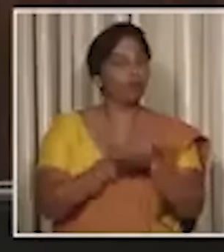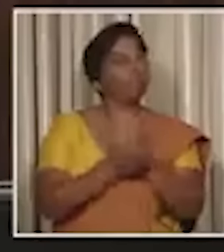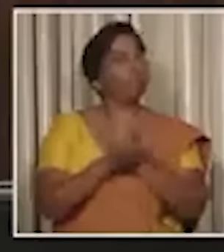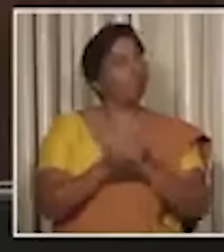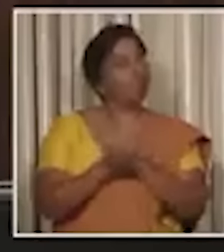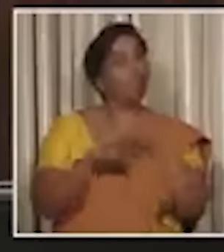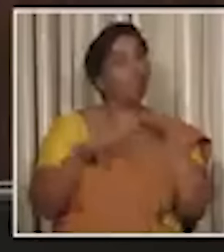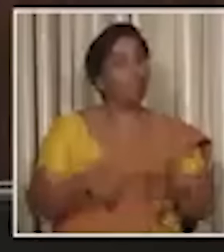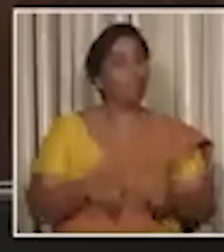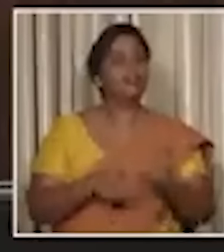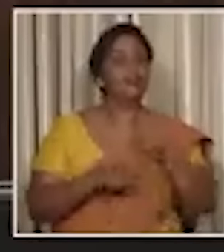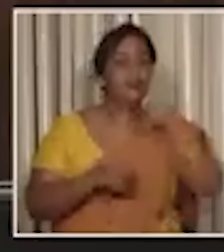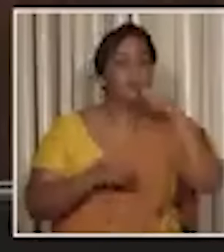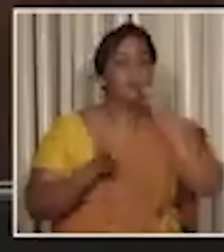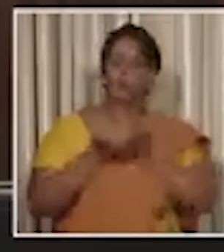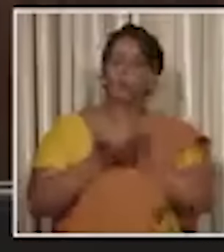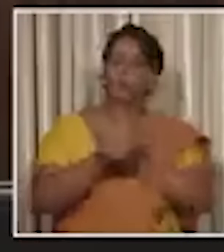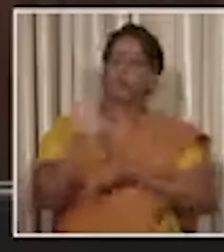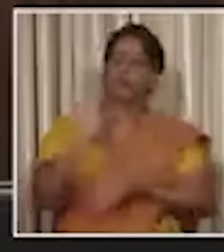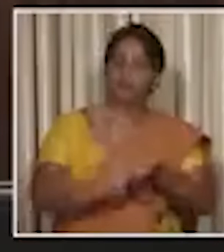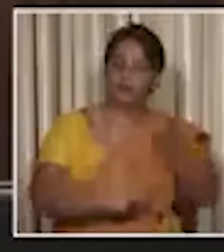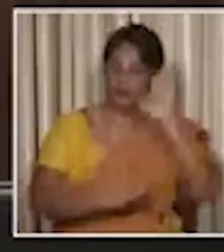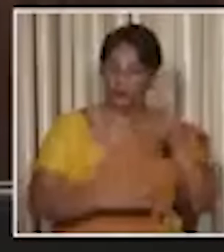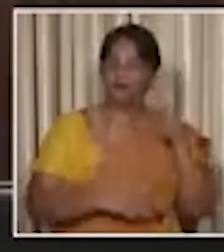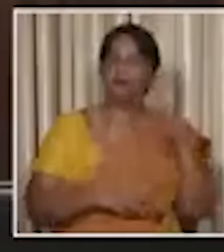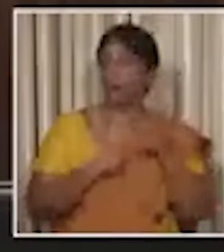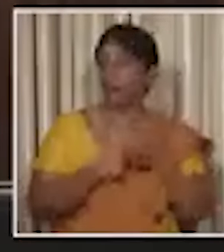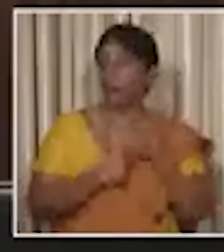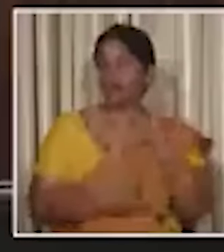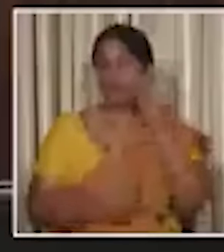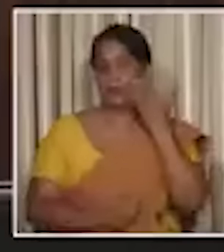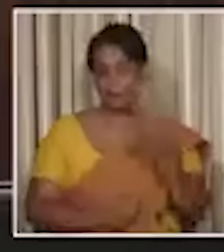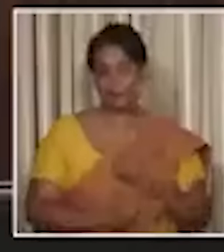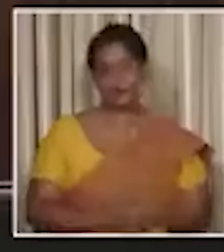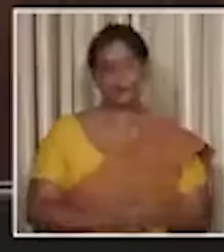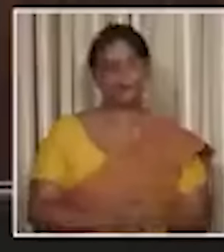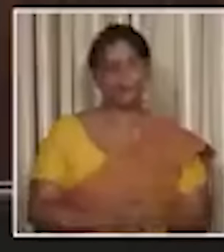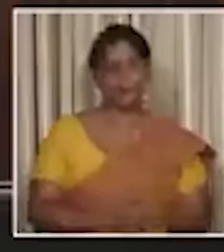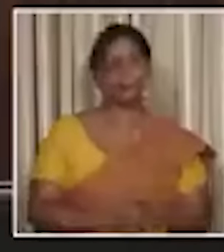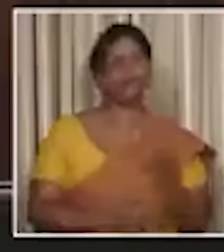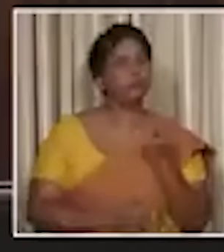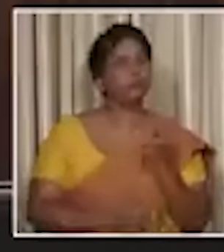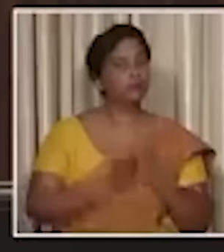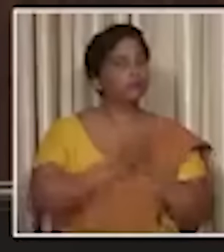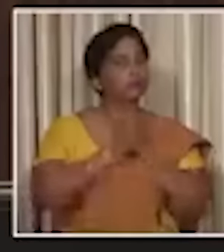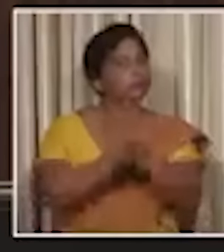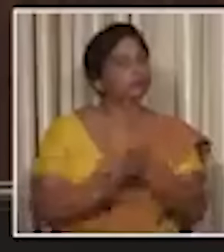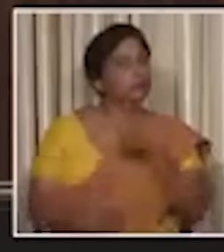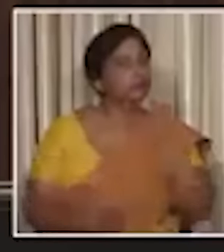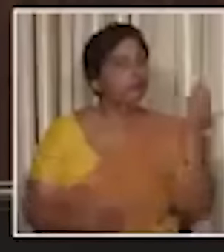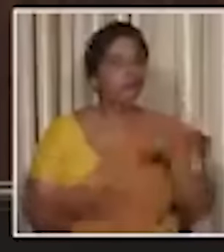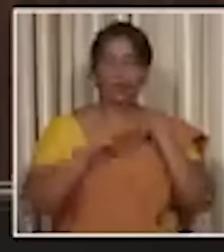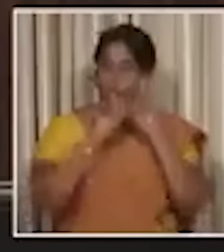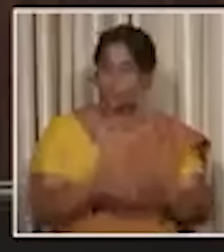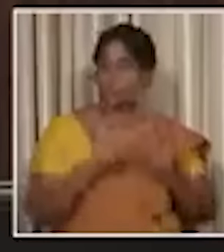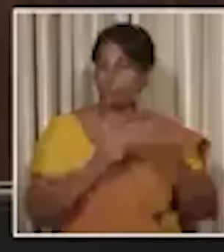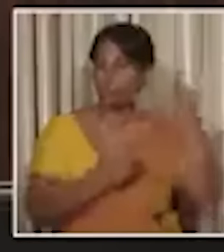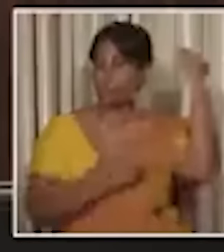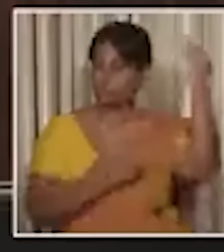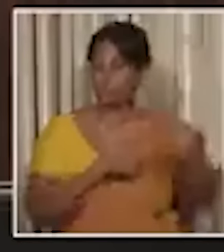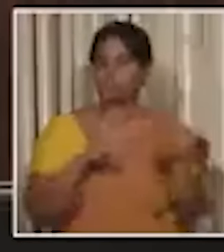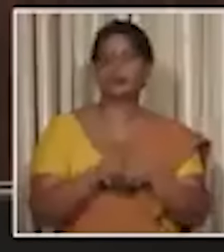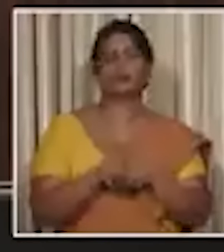நன்மை நட்பண்புகளை கொண்ட மற்றவர்களுடைய கவலைகளில் துக்கங்களில் அது தொடர்பில் கரிசனை கொள்கின்ற கூறுநர் கொள்கின்ற ஒரு சமூகமாக நாங்கள் மாற